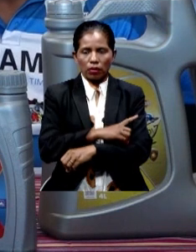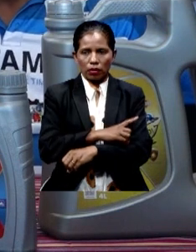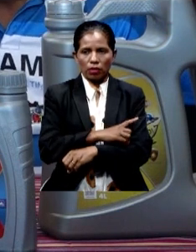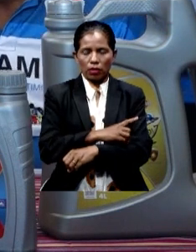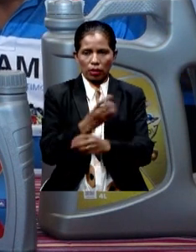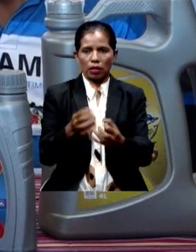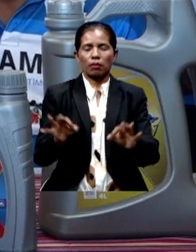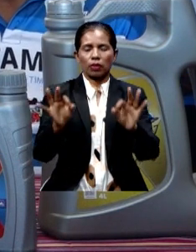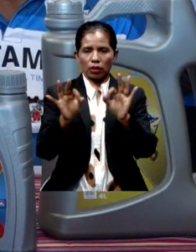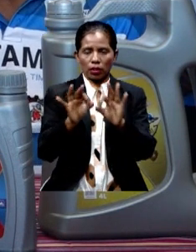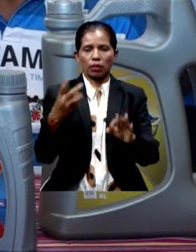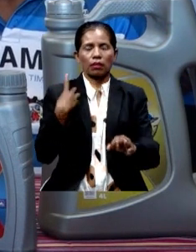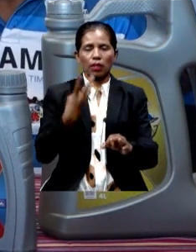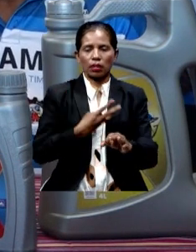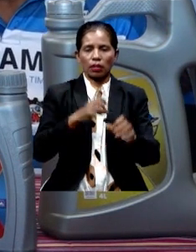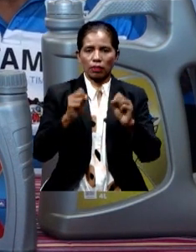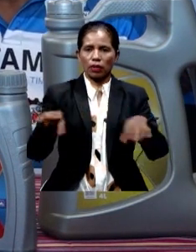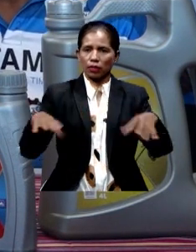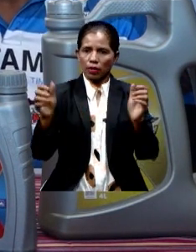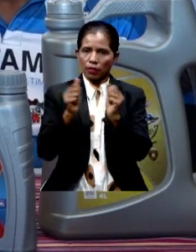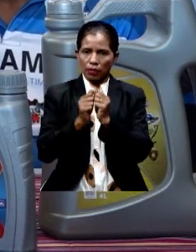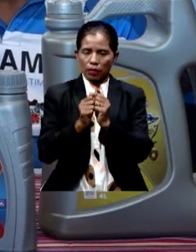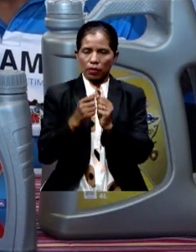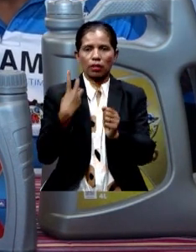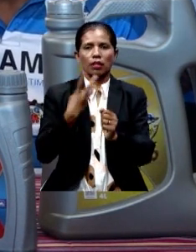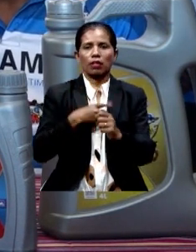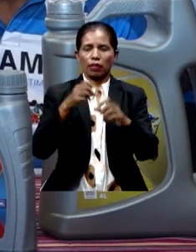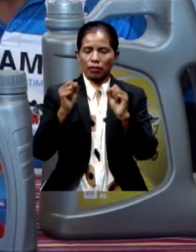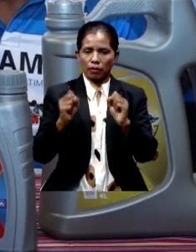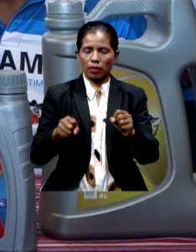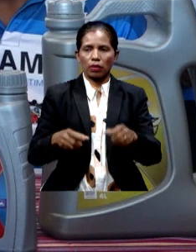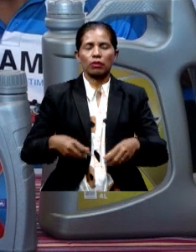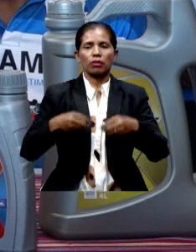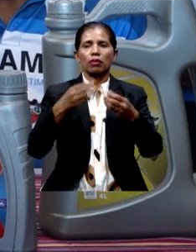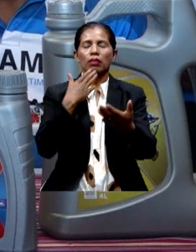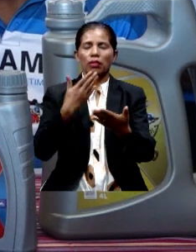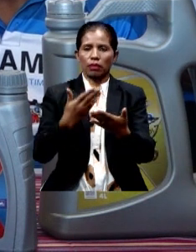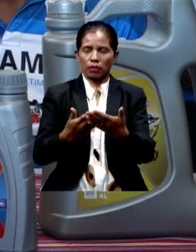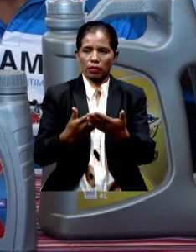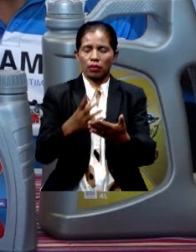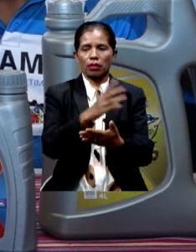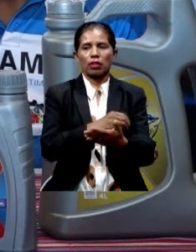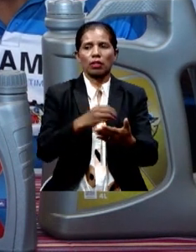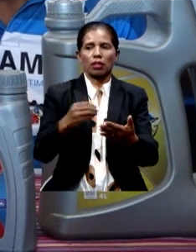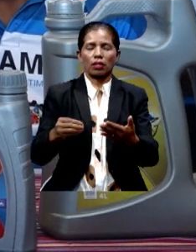Pak. Sehingga kita bisa berkolaborasi dan kita bisa memberikan yang terbaik, Pak, dengan